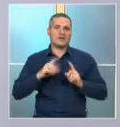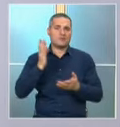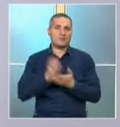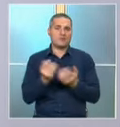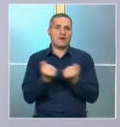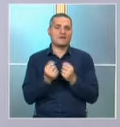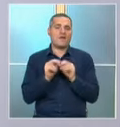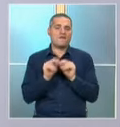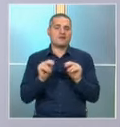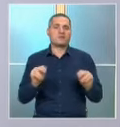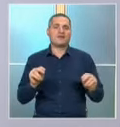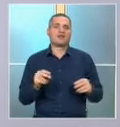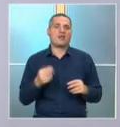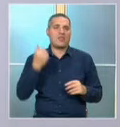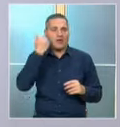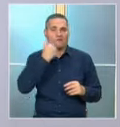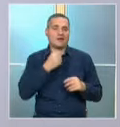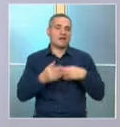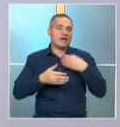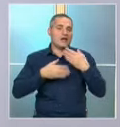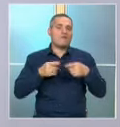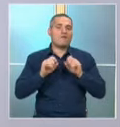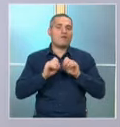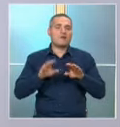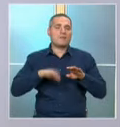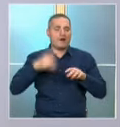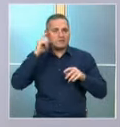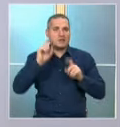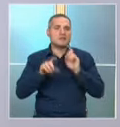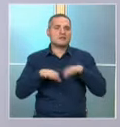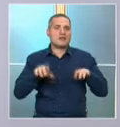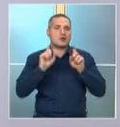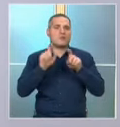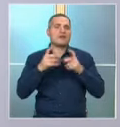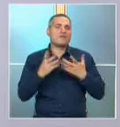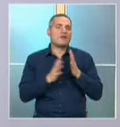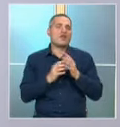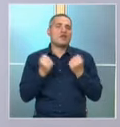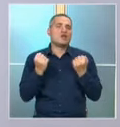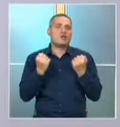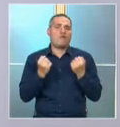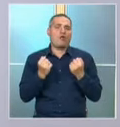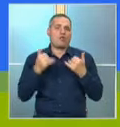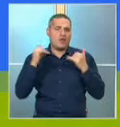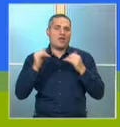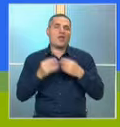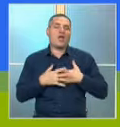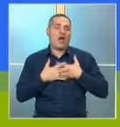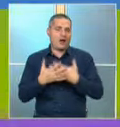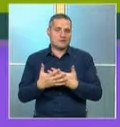последно място има възпитателен ефект. В рубриката «Малките мислители» децата коментират какви животни харесват.